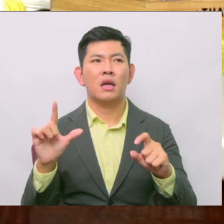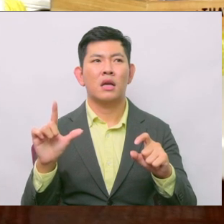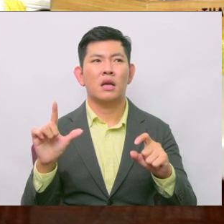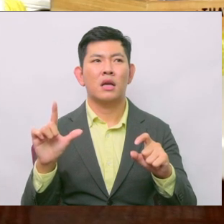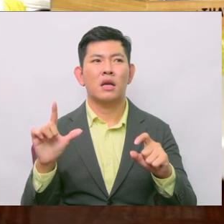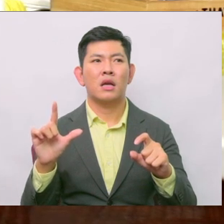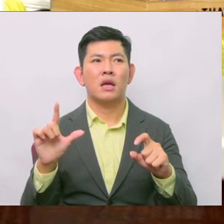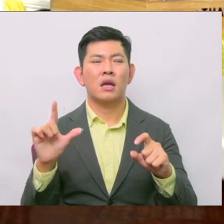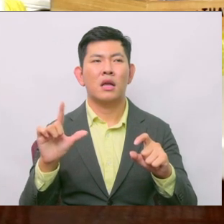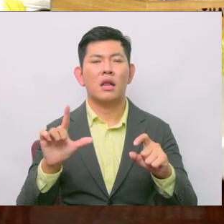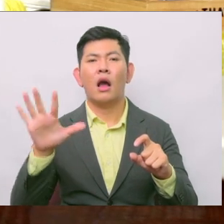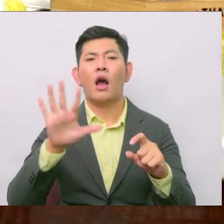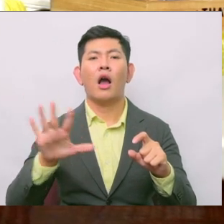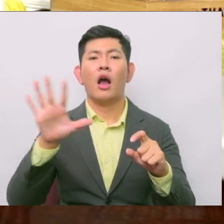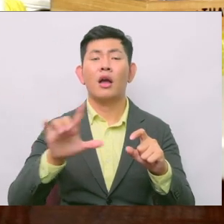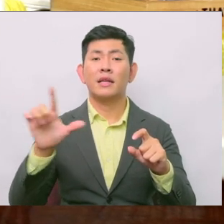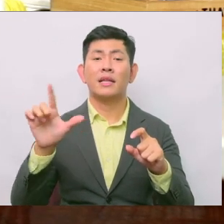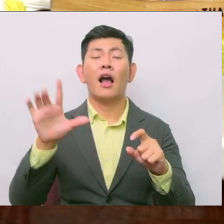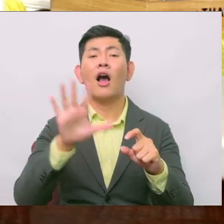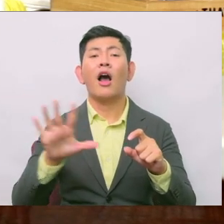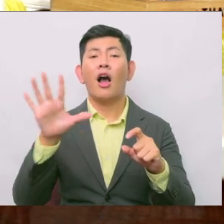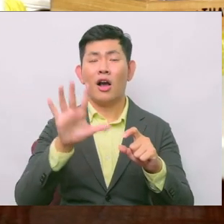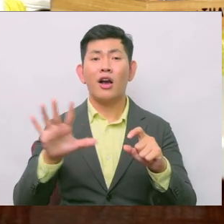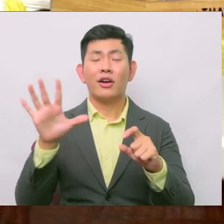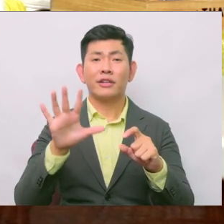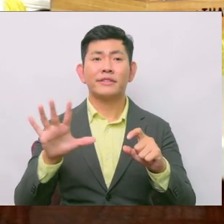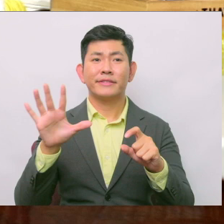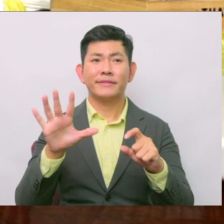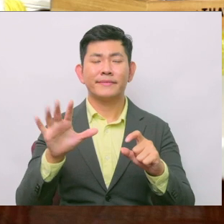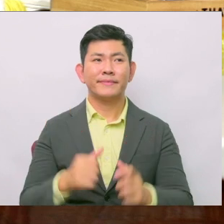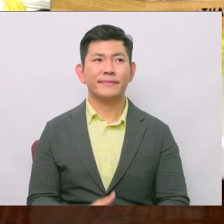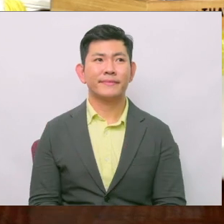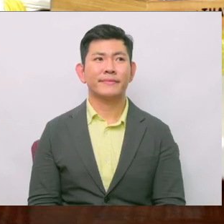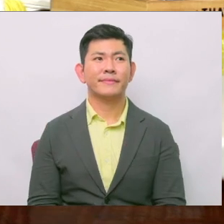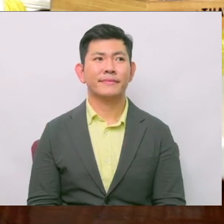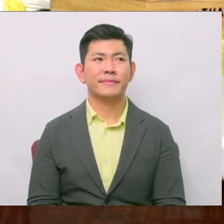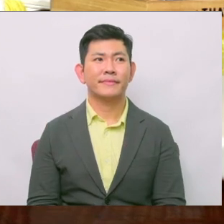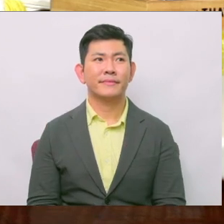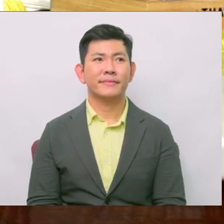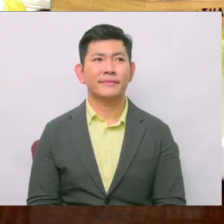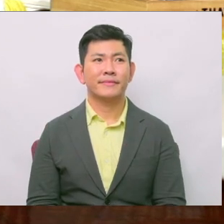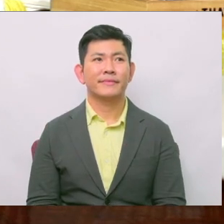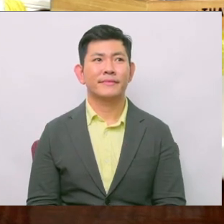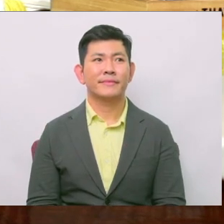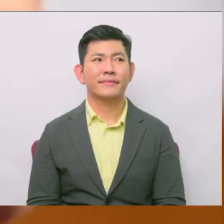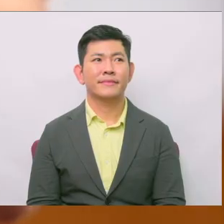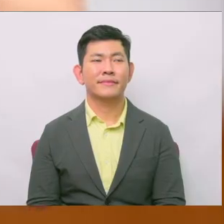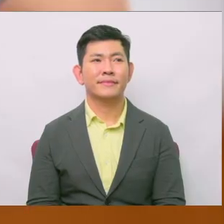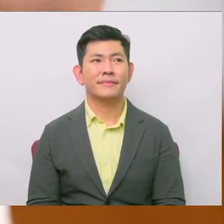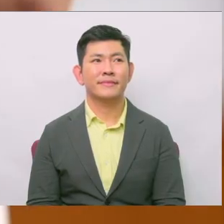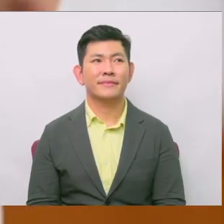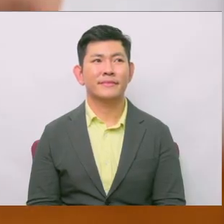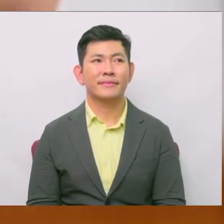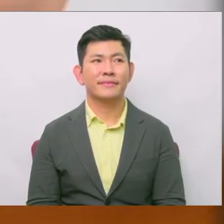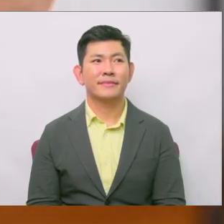ไหมคะความเข้มของสีมันก็จะต่างกัน ค่ะนะคะความเข้มของ นะคะ